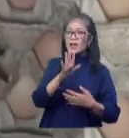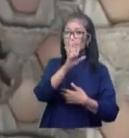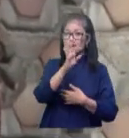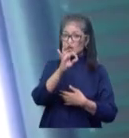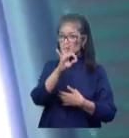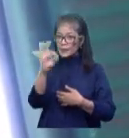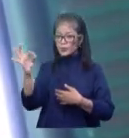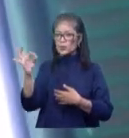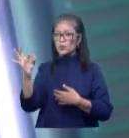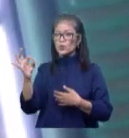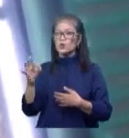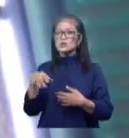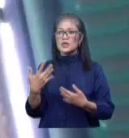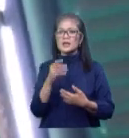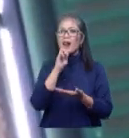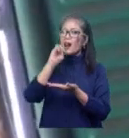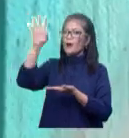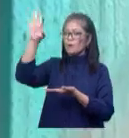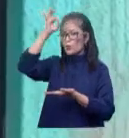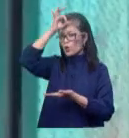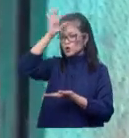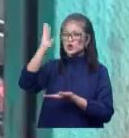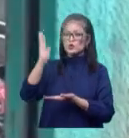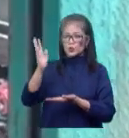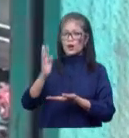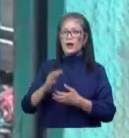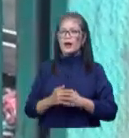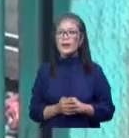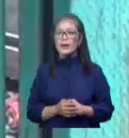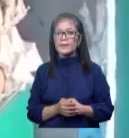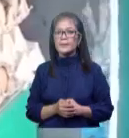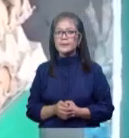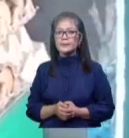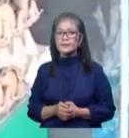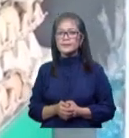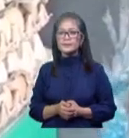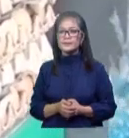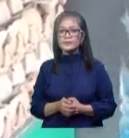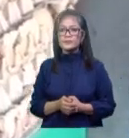Kasus ini sudah dilaporkan ke polisi. Dari Padang, Sumatera Barat, Budi Sunandar, iNews, melaporkan.